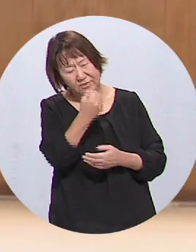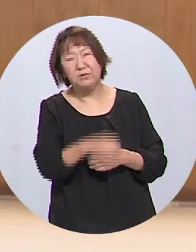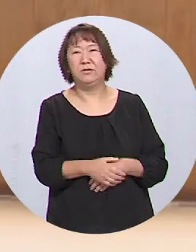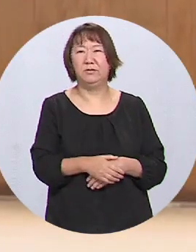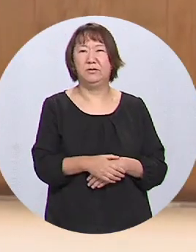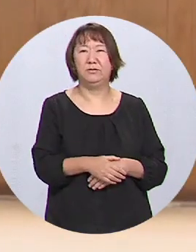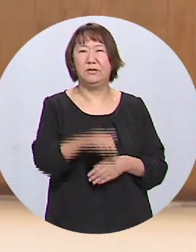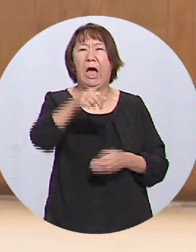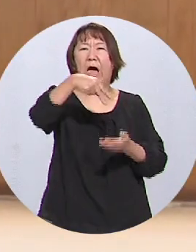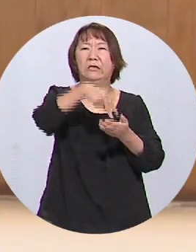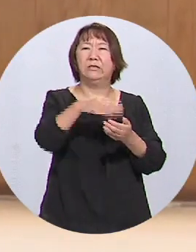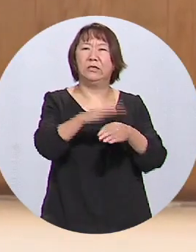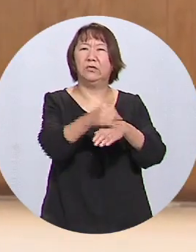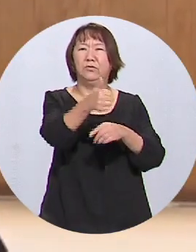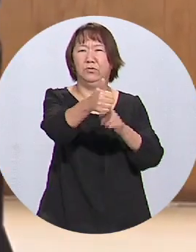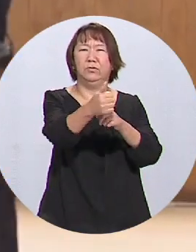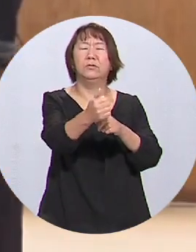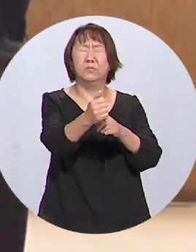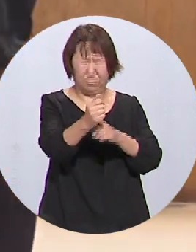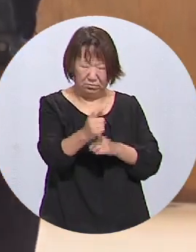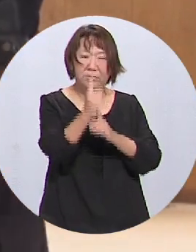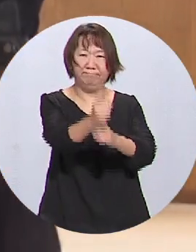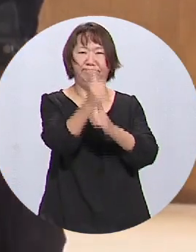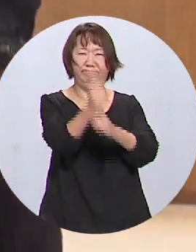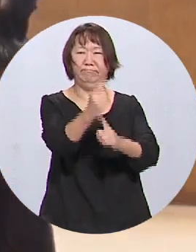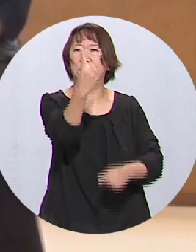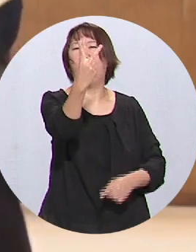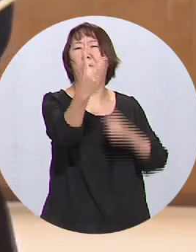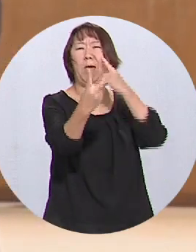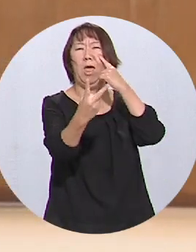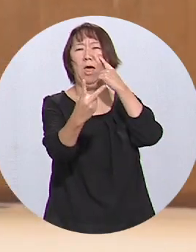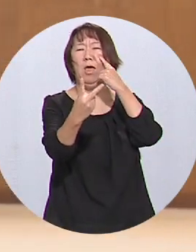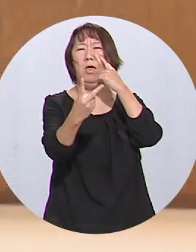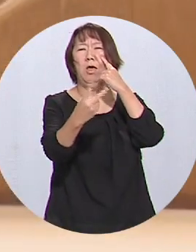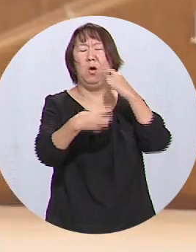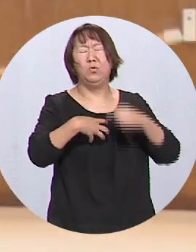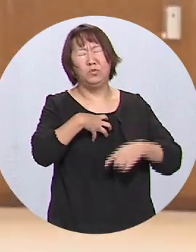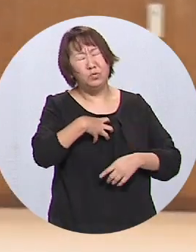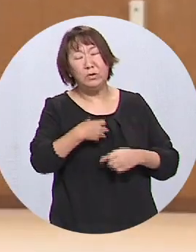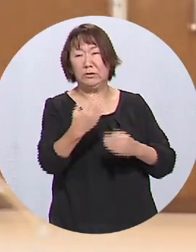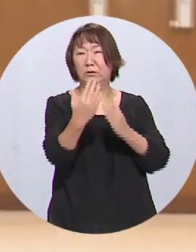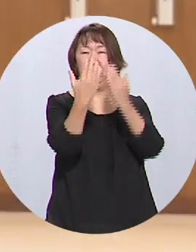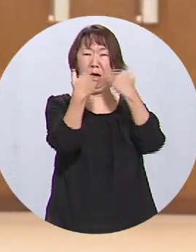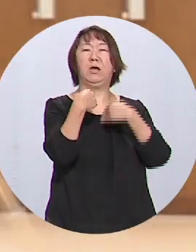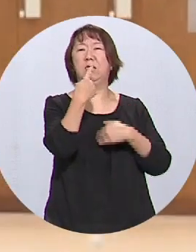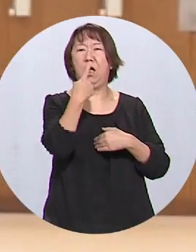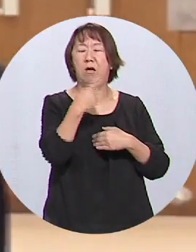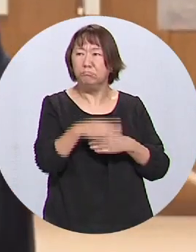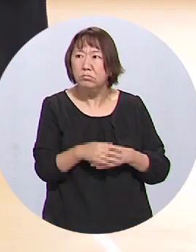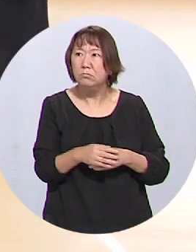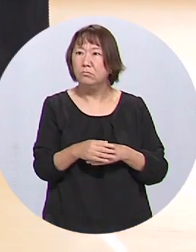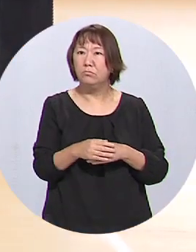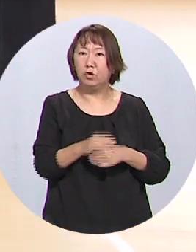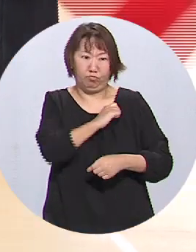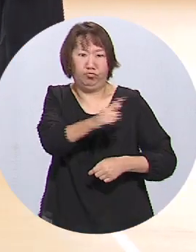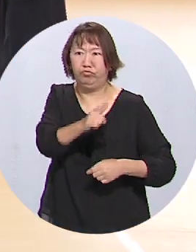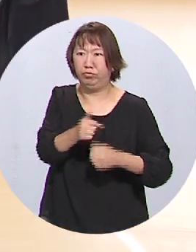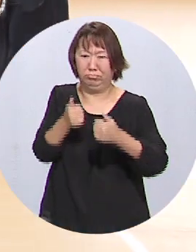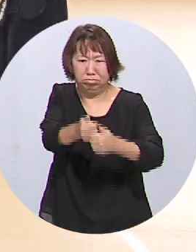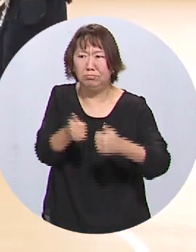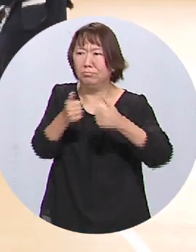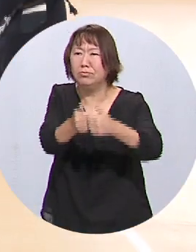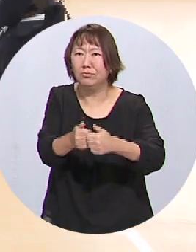足立選手の2本目が決まり、これで勝負あり。いや本当に悔しい。 いやでもね、もう果敢に前に前に攻めてましたよ